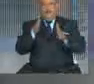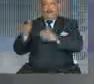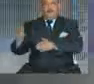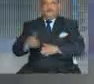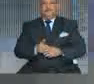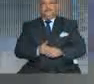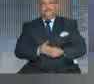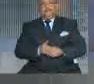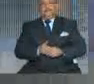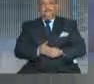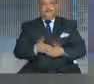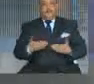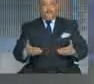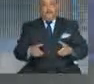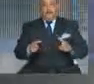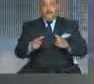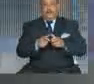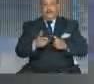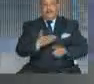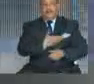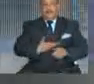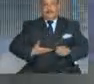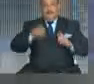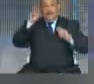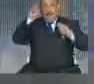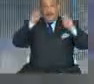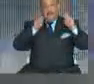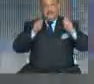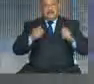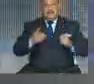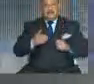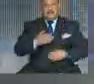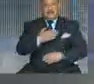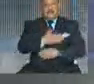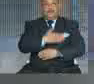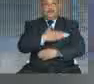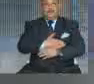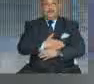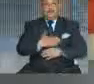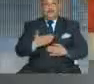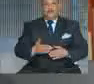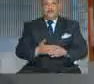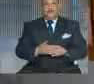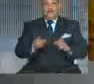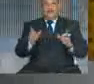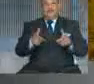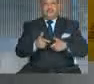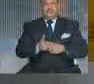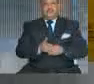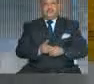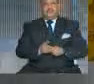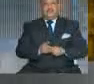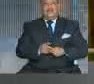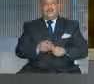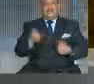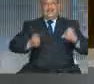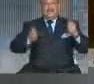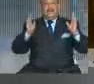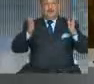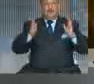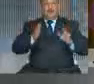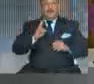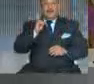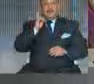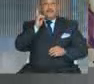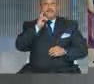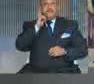تمكنت قوات الحرس الوطني ببنجردان من حجز كميات هامة من الكحول من النوع الرفيع كانت على متن شاحنة